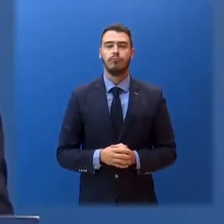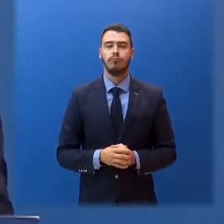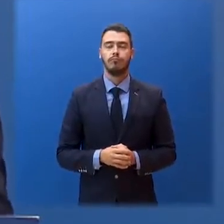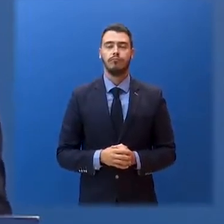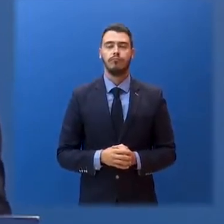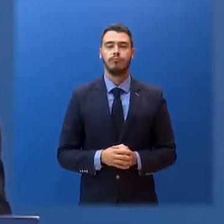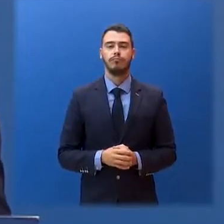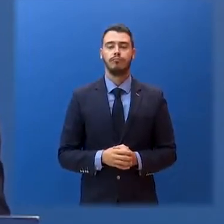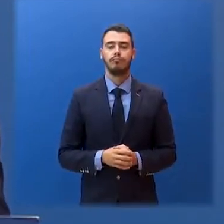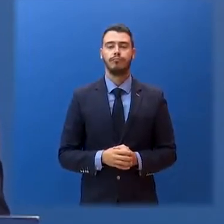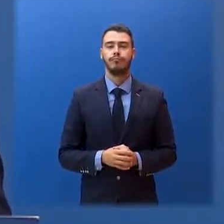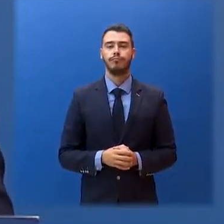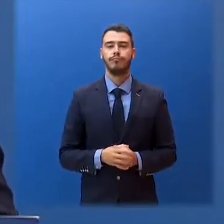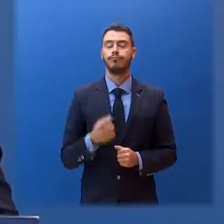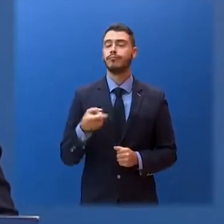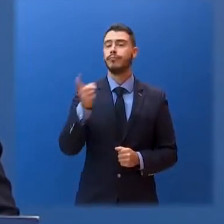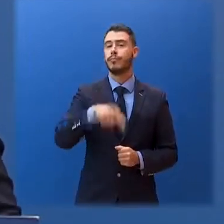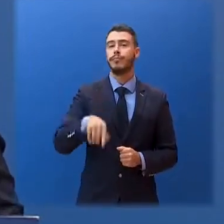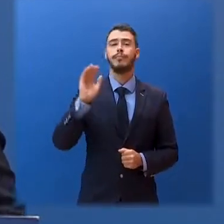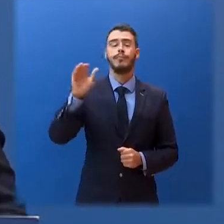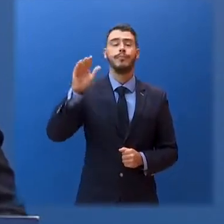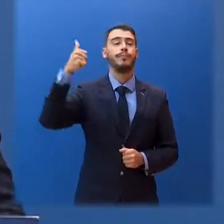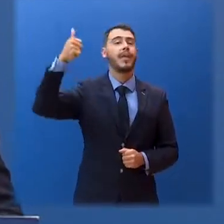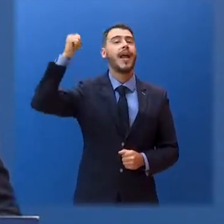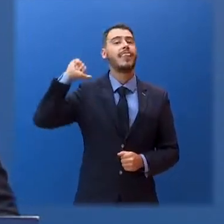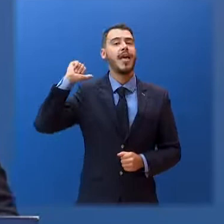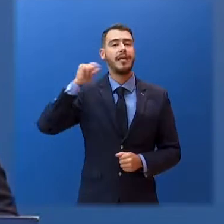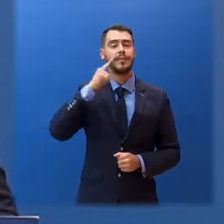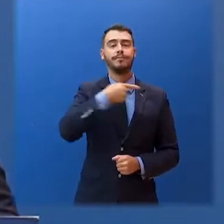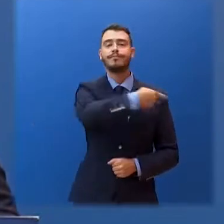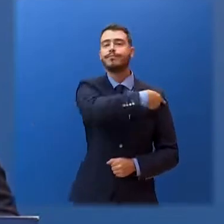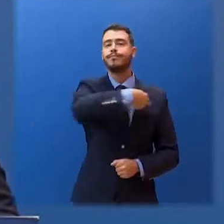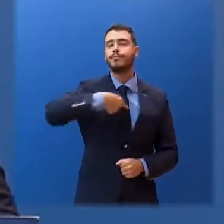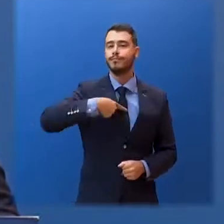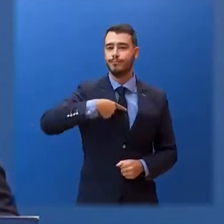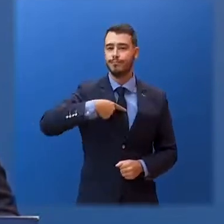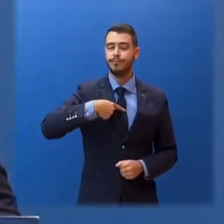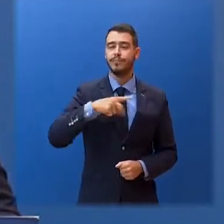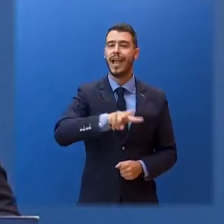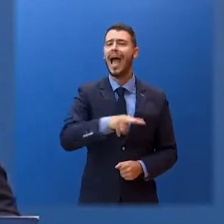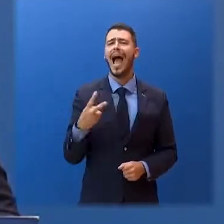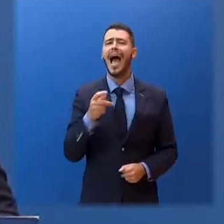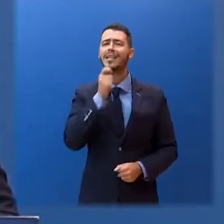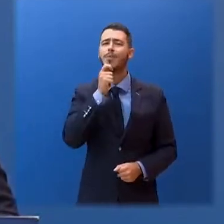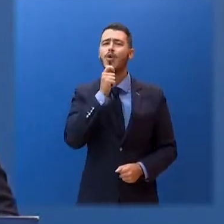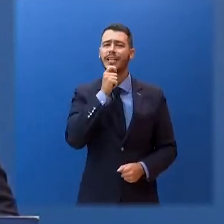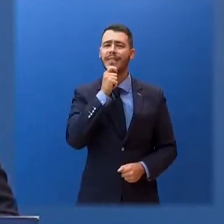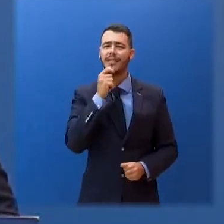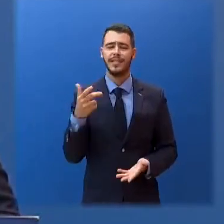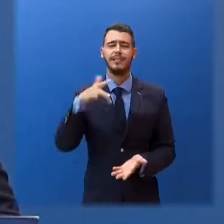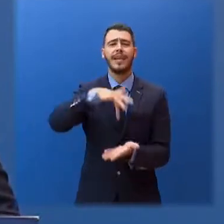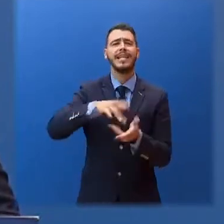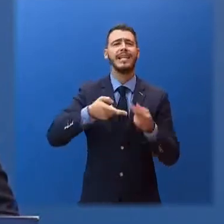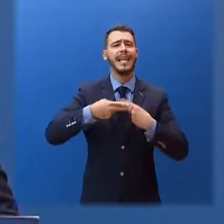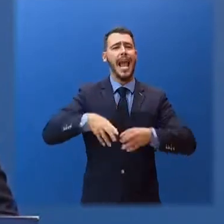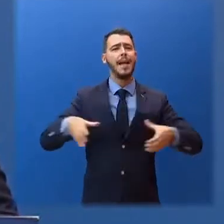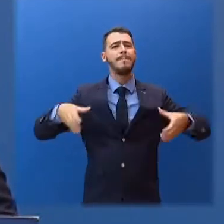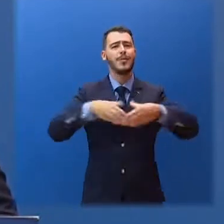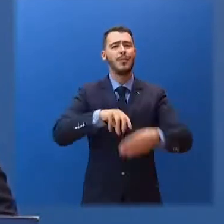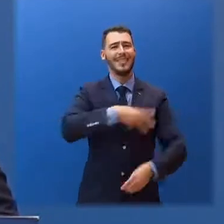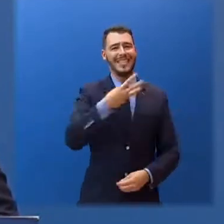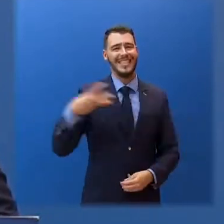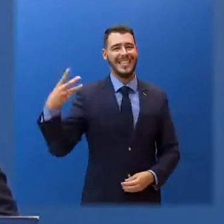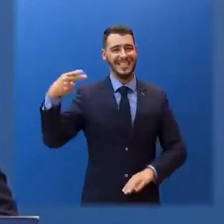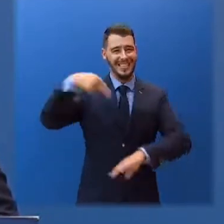Παρακαλώ, κύριε Μουρλέτου. Χθες ο αρχηγός της αξιωματικής αντιπολίτευσης, μιλώντας στην Κεντρική Επιτροπή του ΣΥΡΙΖΑ, είπε ότι